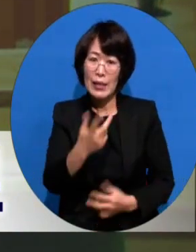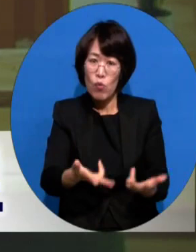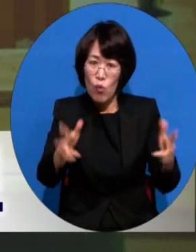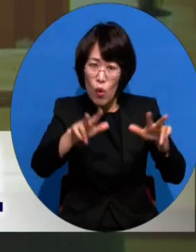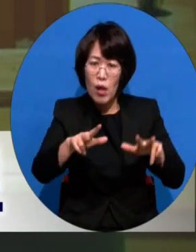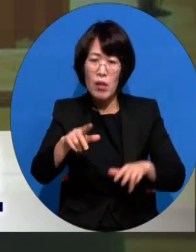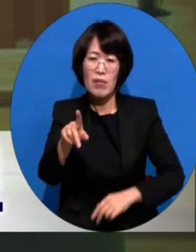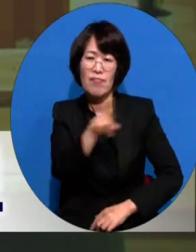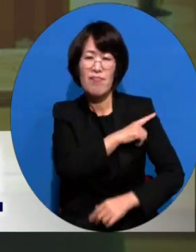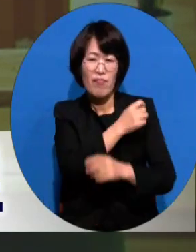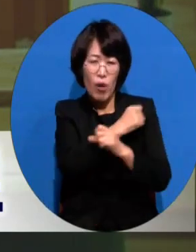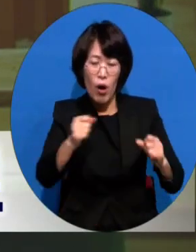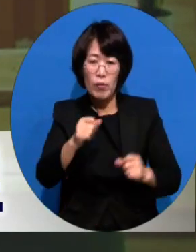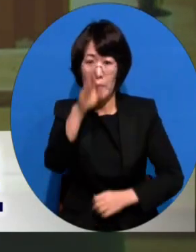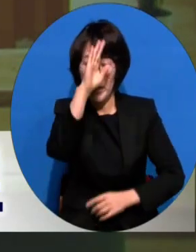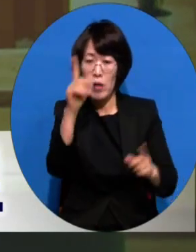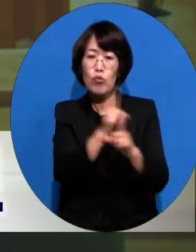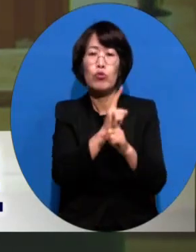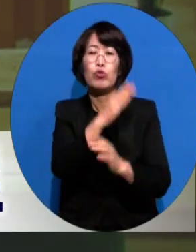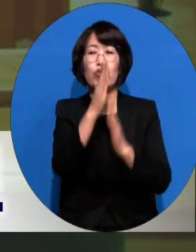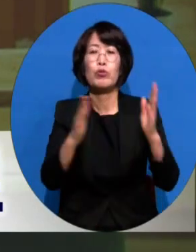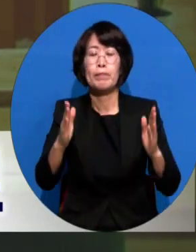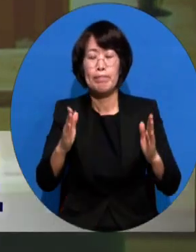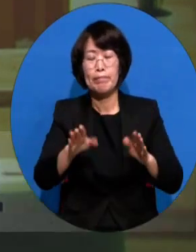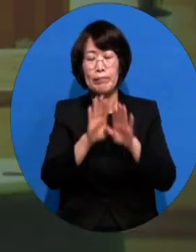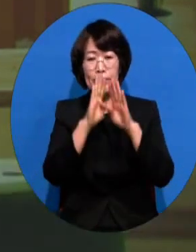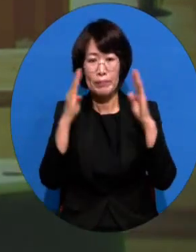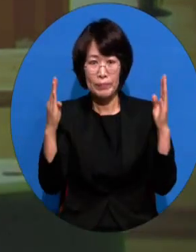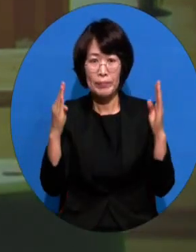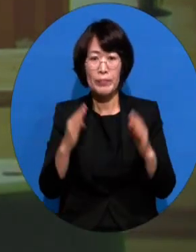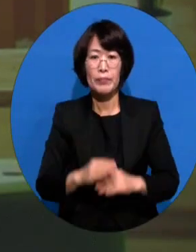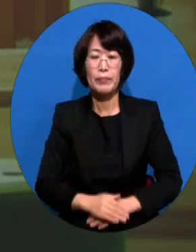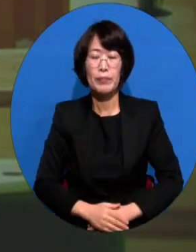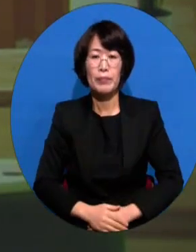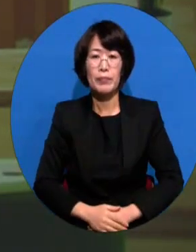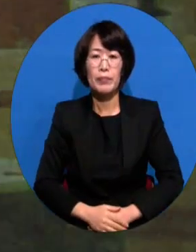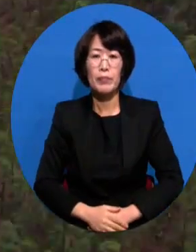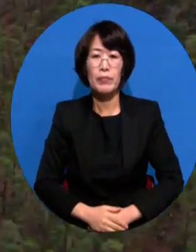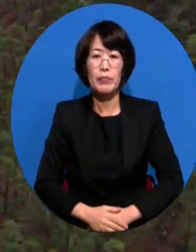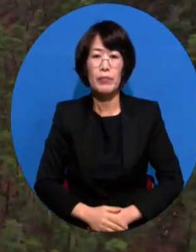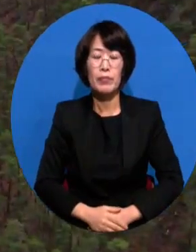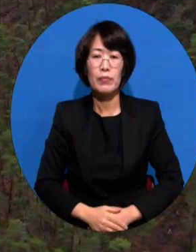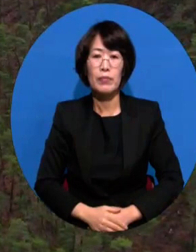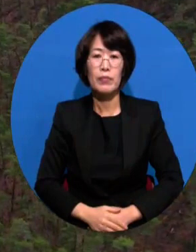최대 규모의 치유의 숲이 개장했습니다. 문현철 기자입니다.